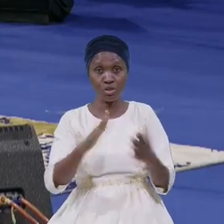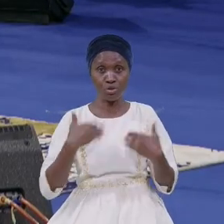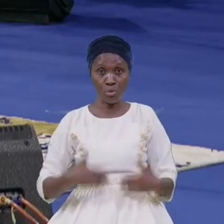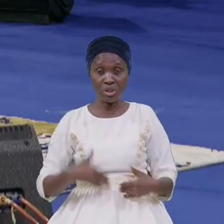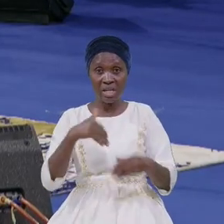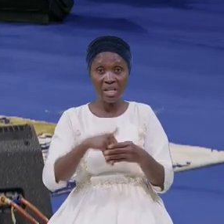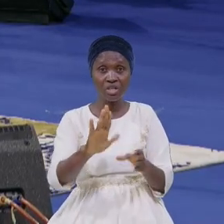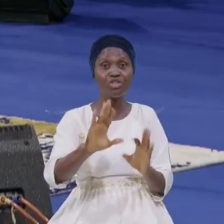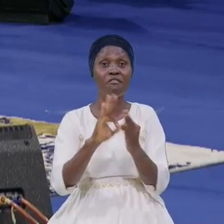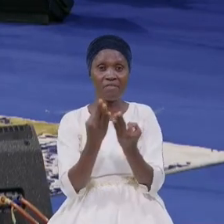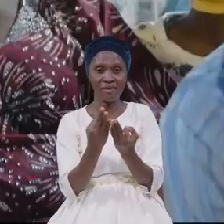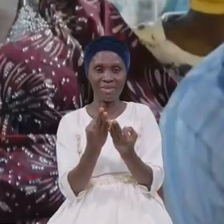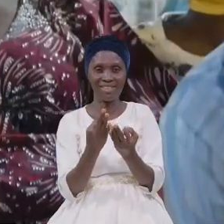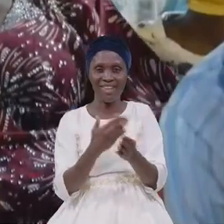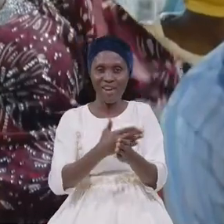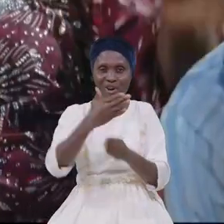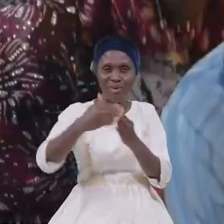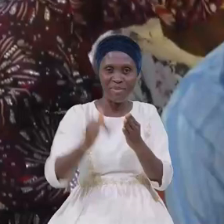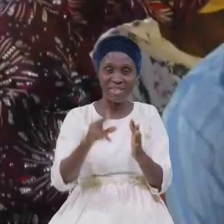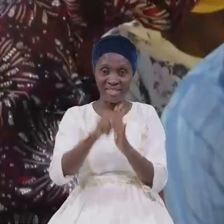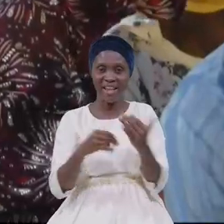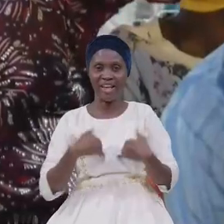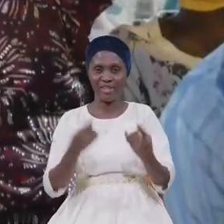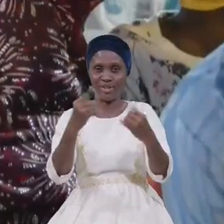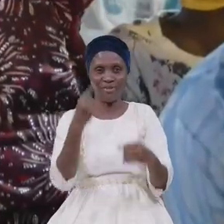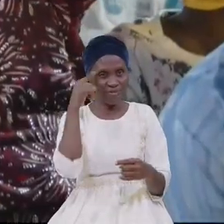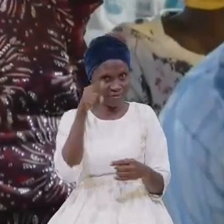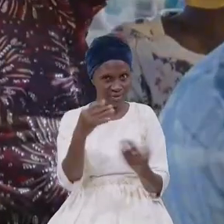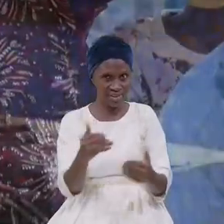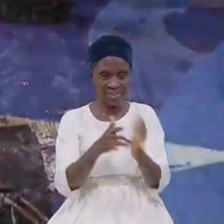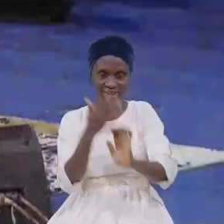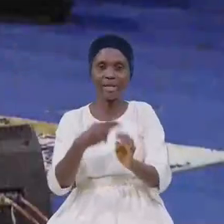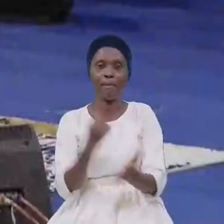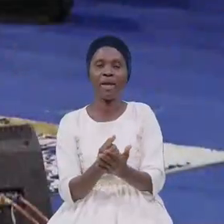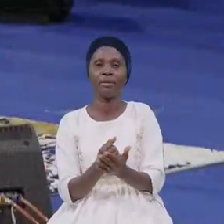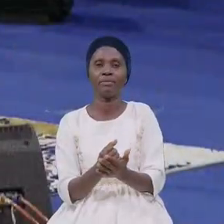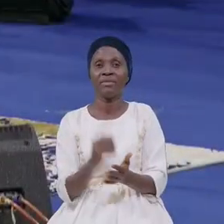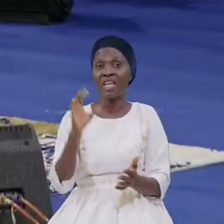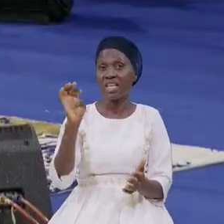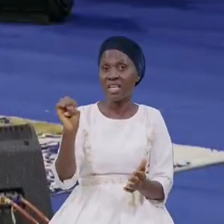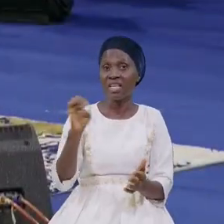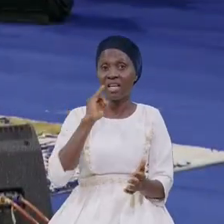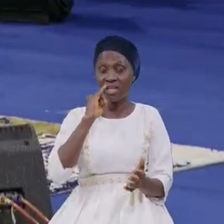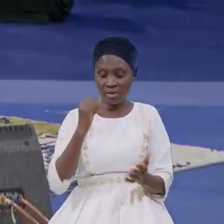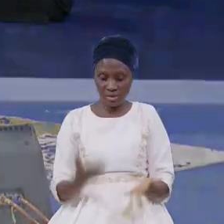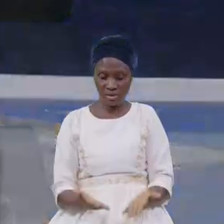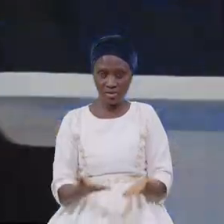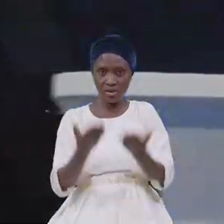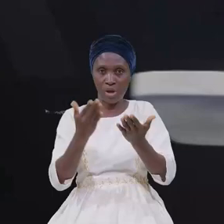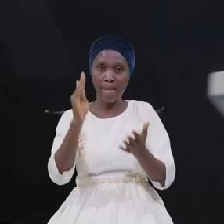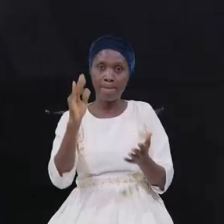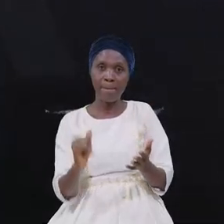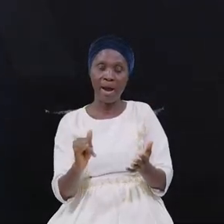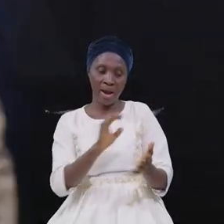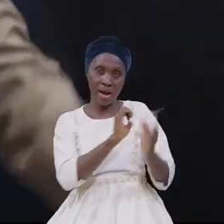votre famille, la totalité, la complétude est venue pour vous. Et l'exaltation d'Emmanuel